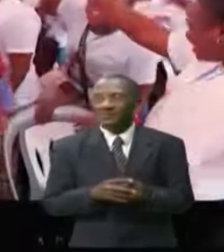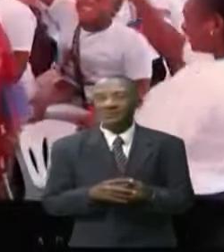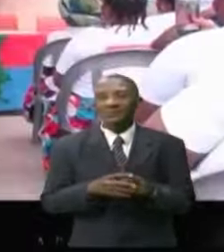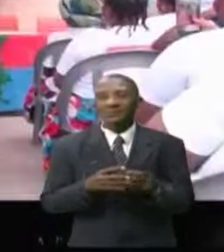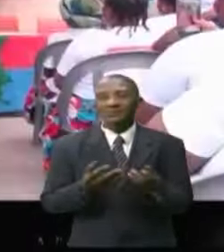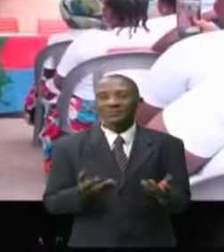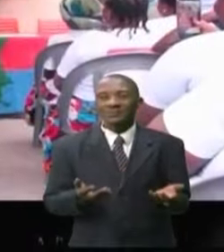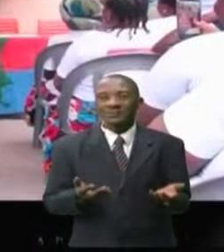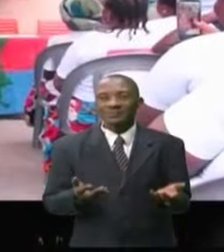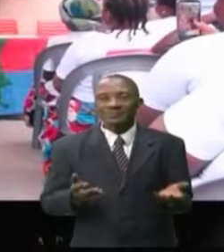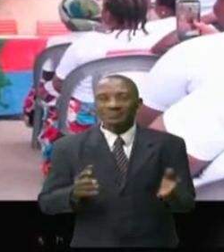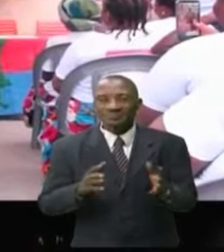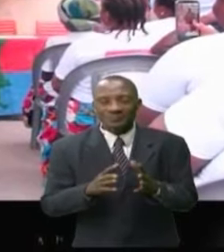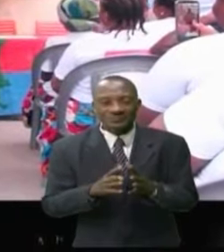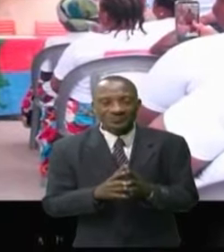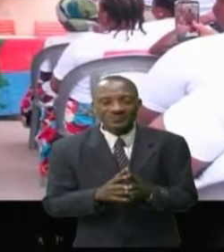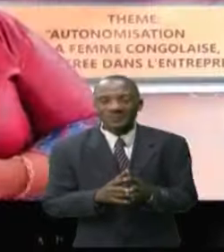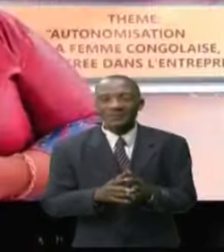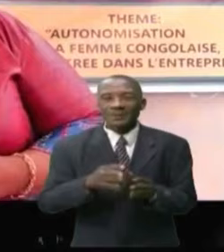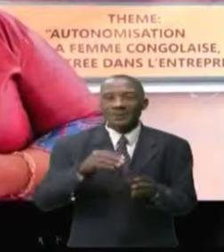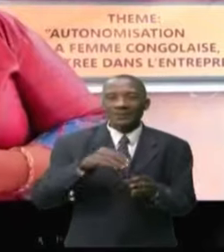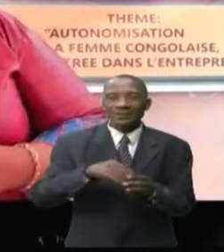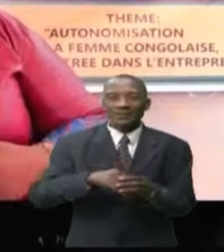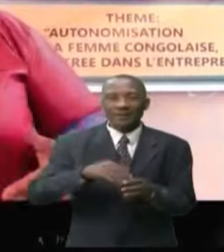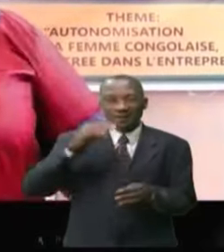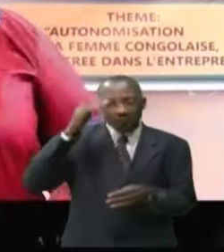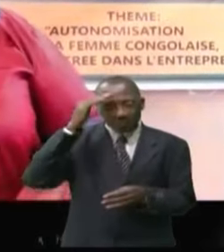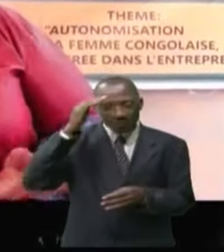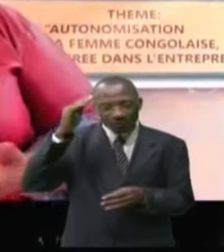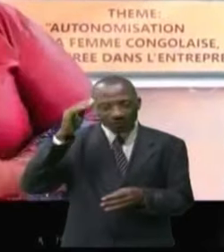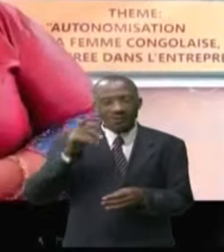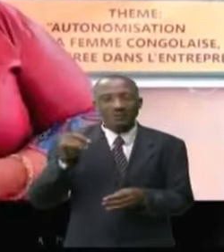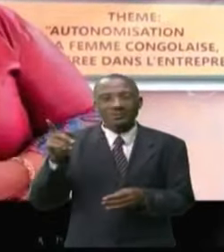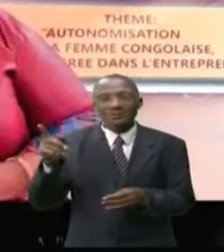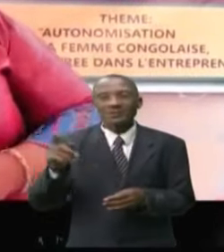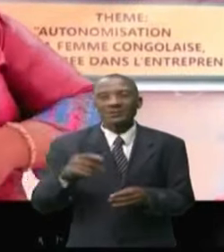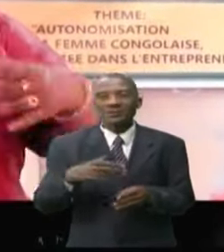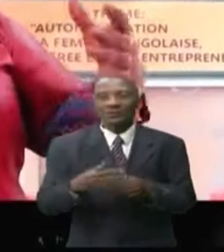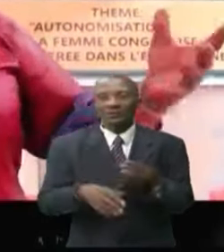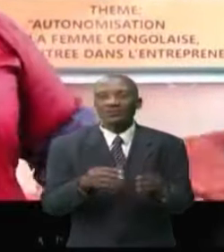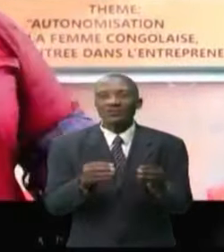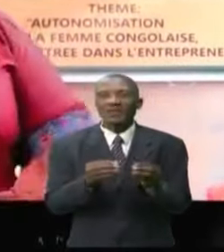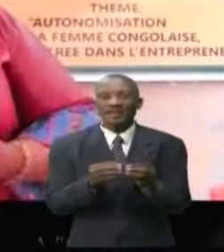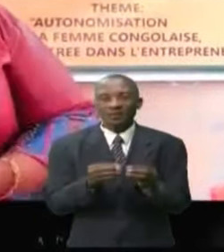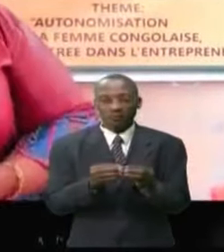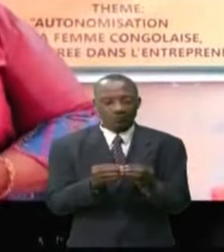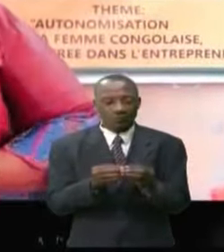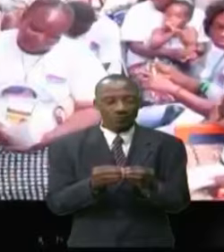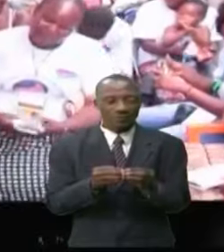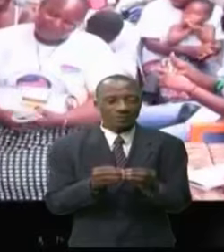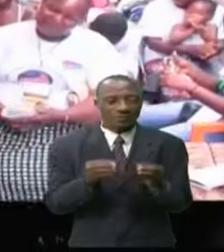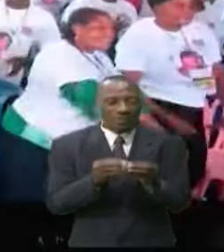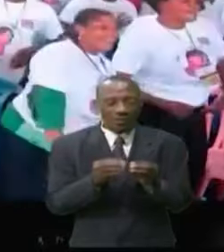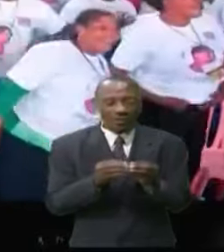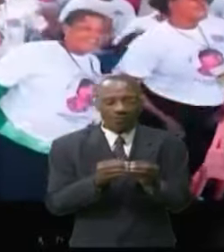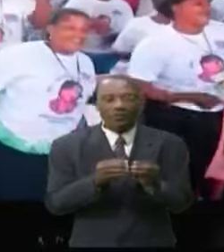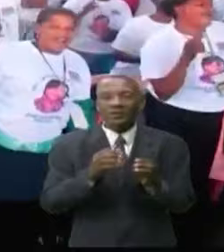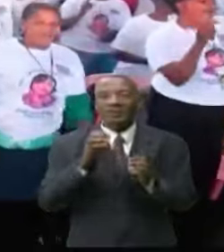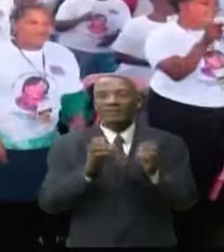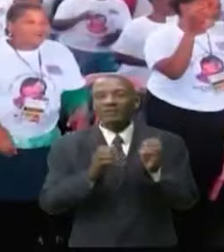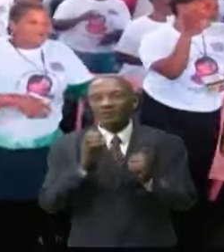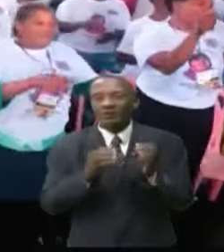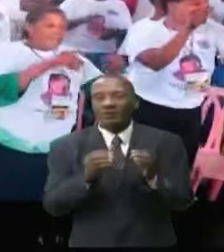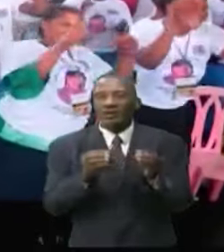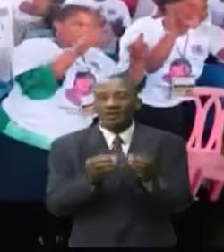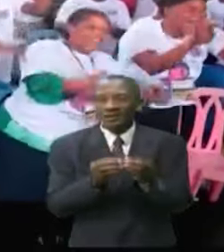et à badadingi sa structure synergie pour la décentralisation bon gouvernance et lutte contre la pauvreté s'est rendu cette